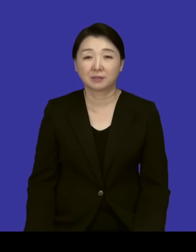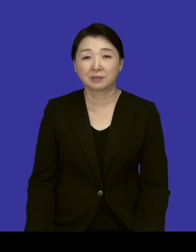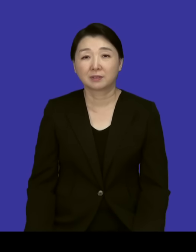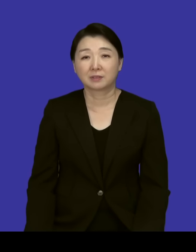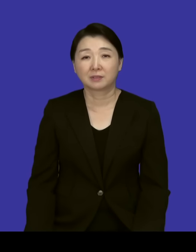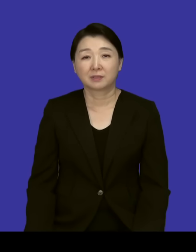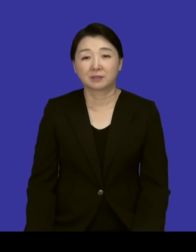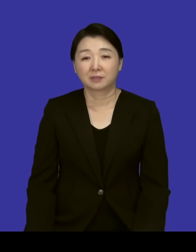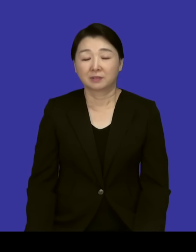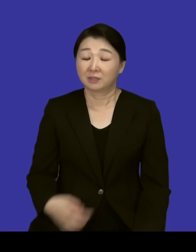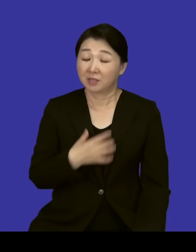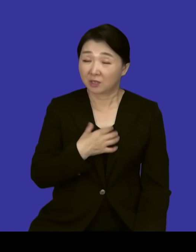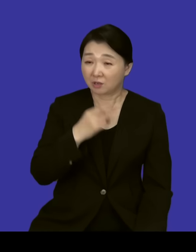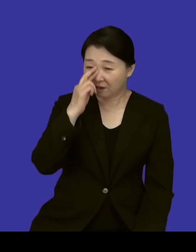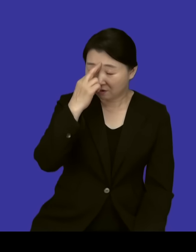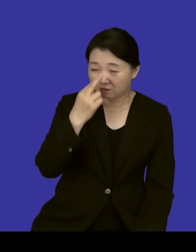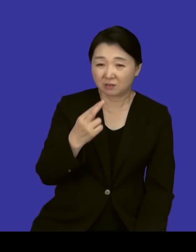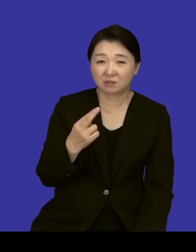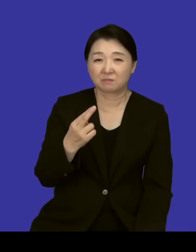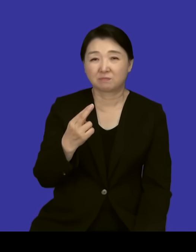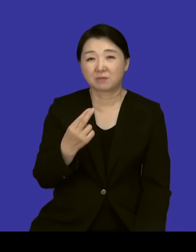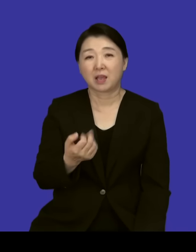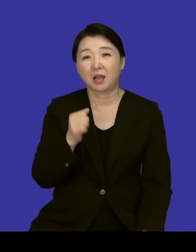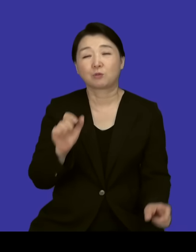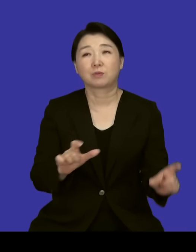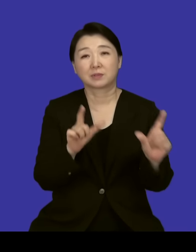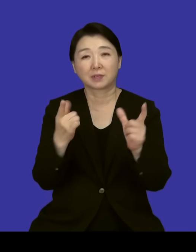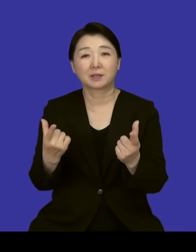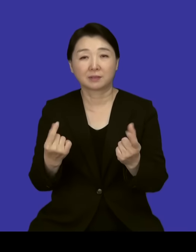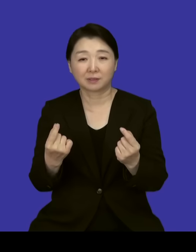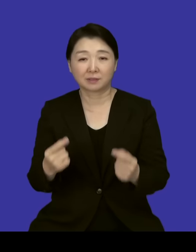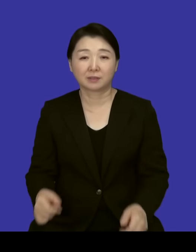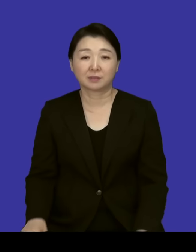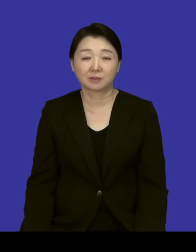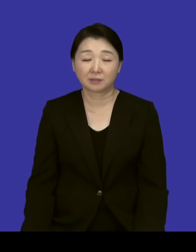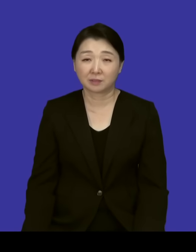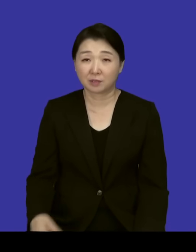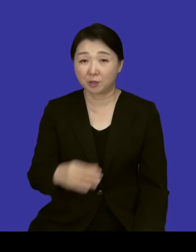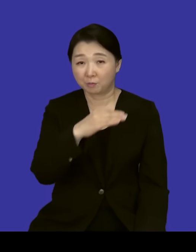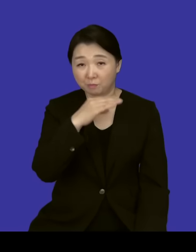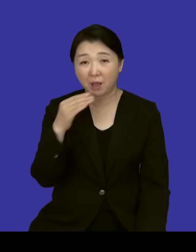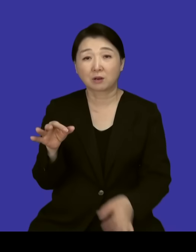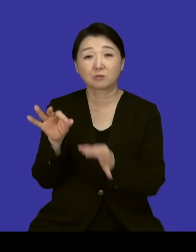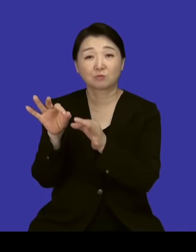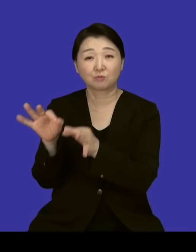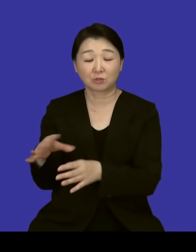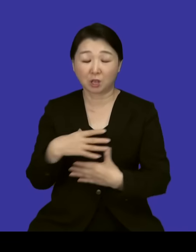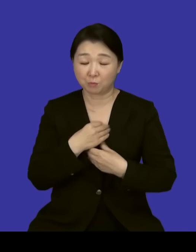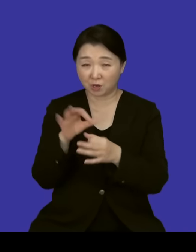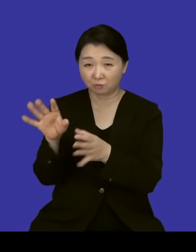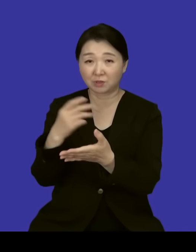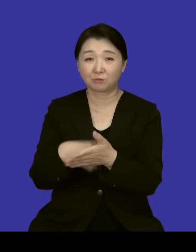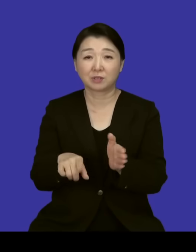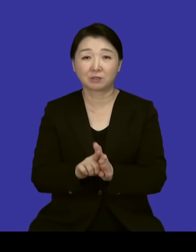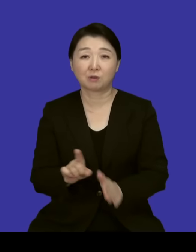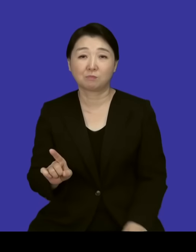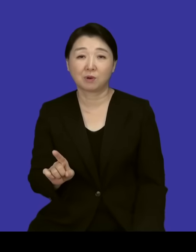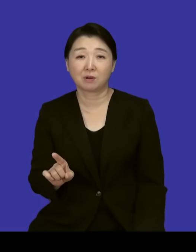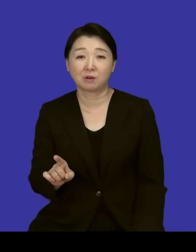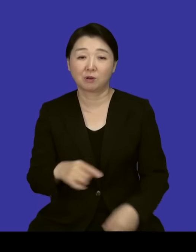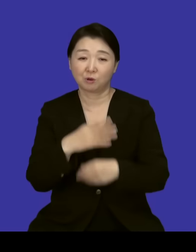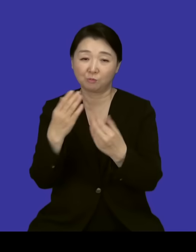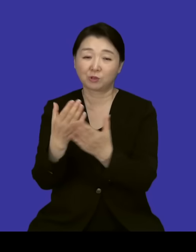많은 그 걱정 근심을 더 안고 사는 것이 인간이 아닌가 하는 생각이 들어요. 네. 올바른 투자, 편한 투자를 하기 위해서는